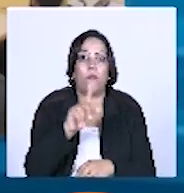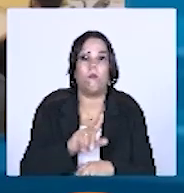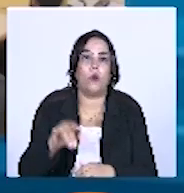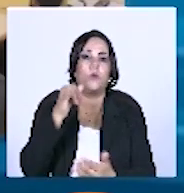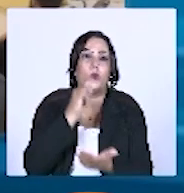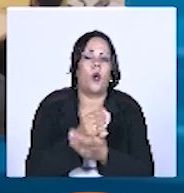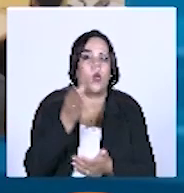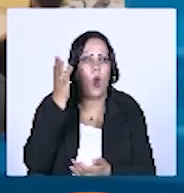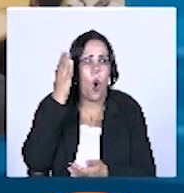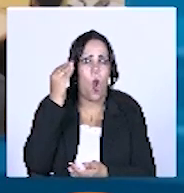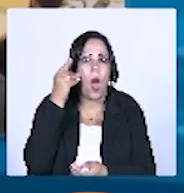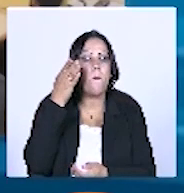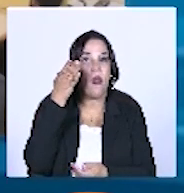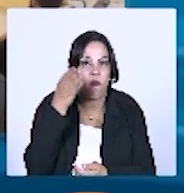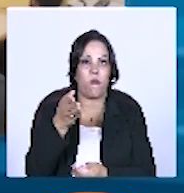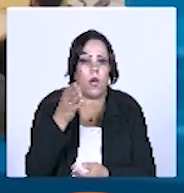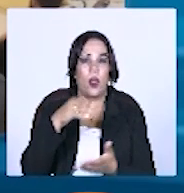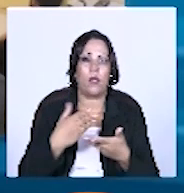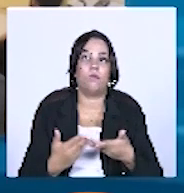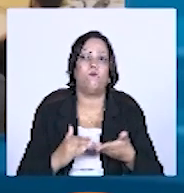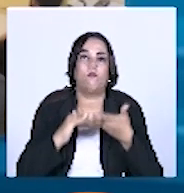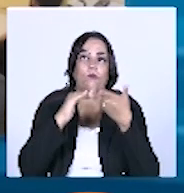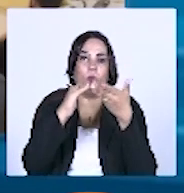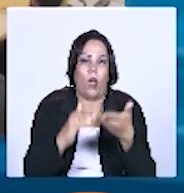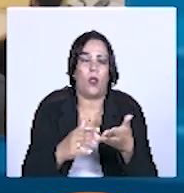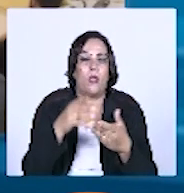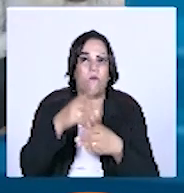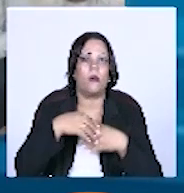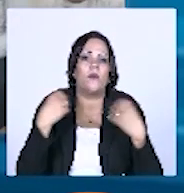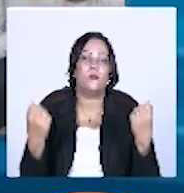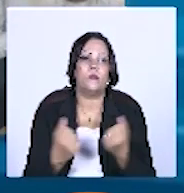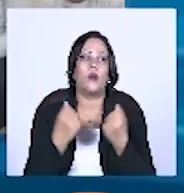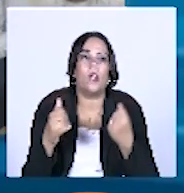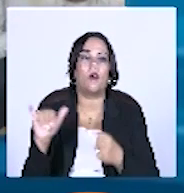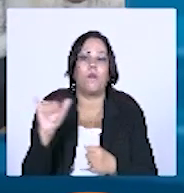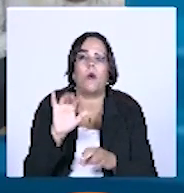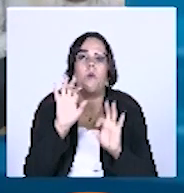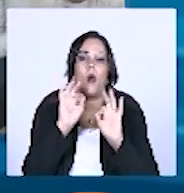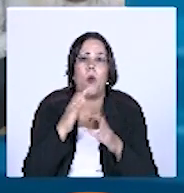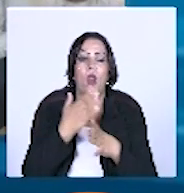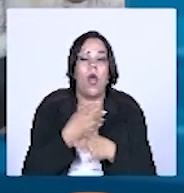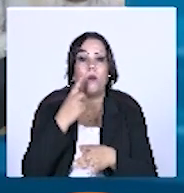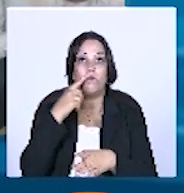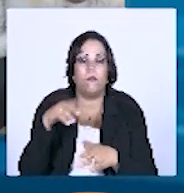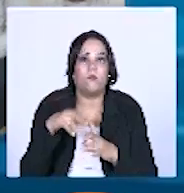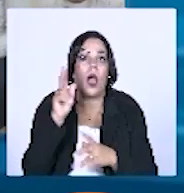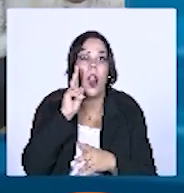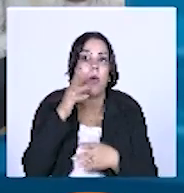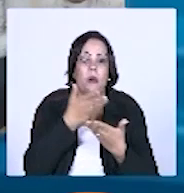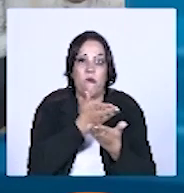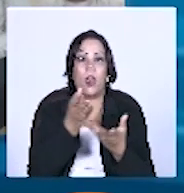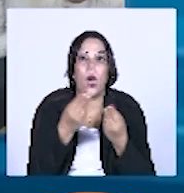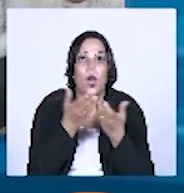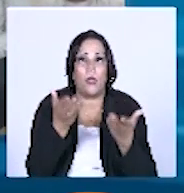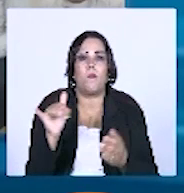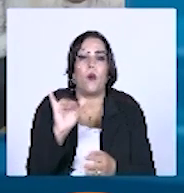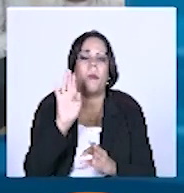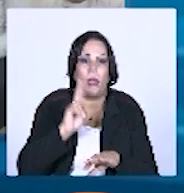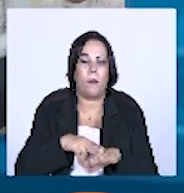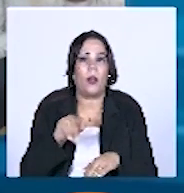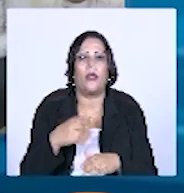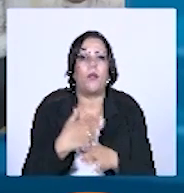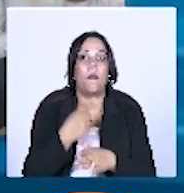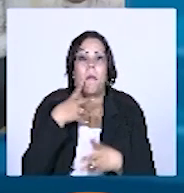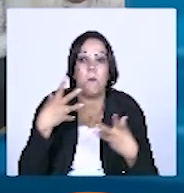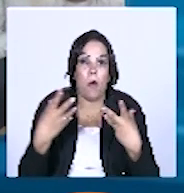يعني العلماء الذين يقدمون اجتهادات مهمه جدا وله اطلاله اعلاميه مهمه وايضا